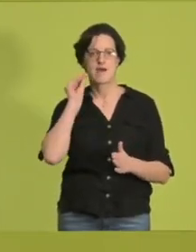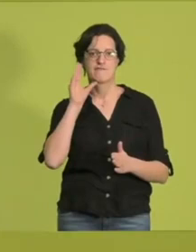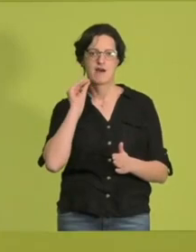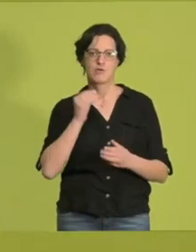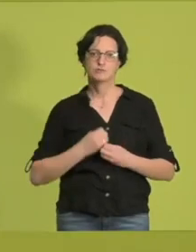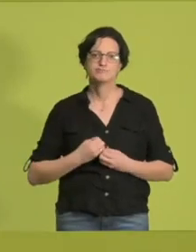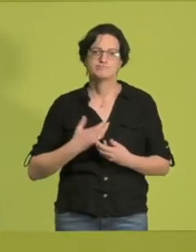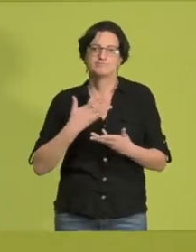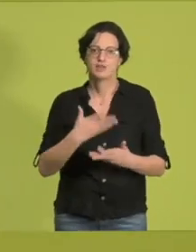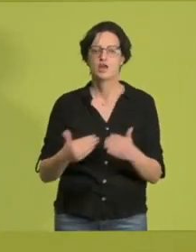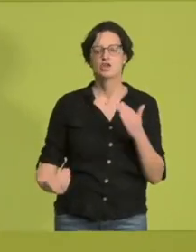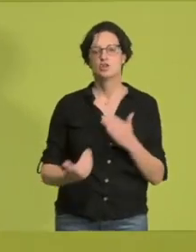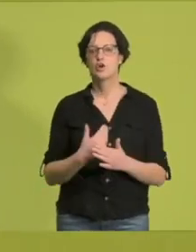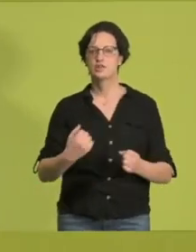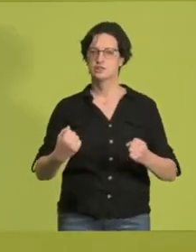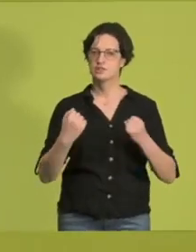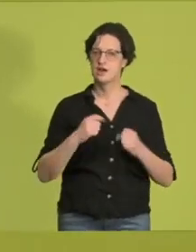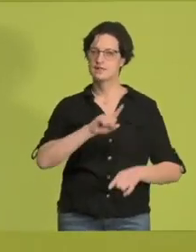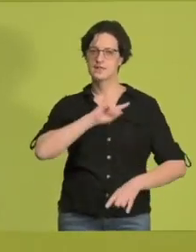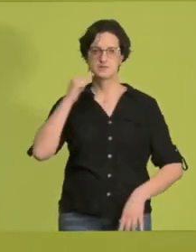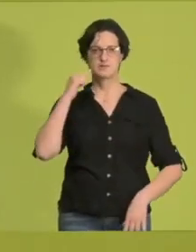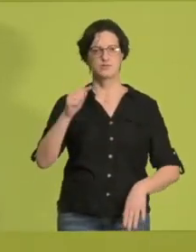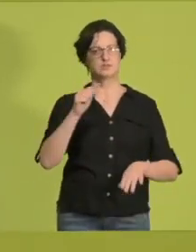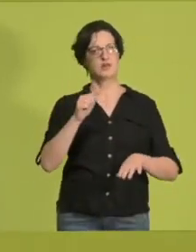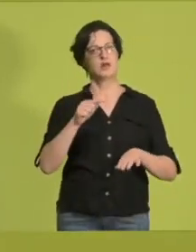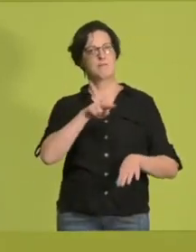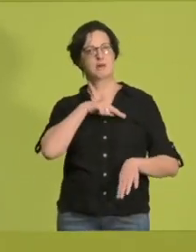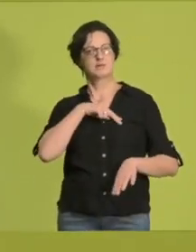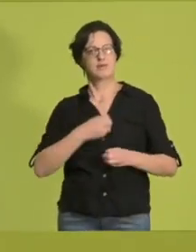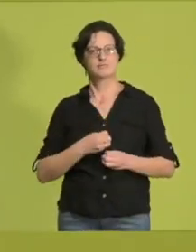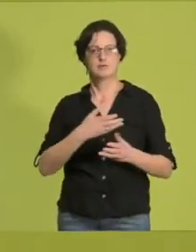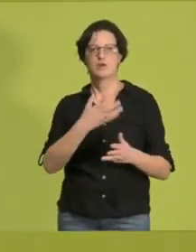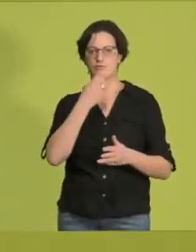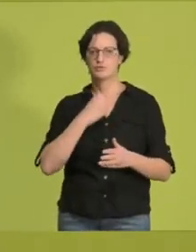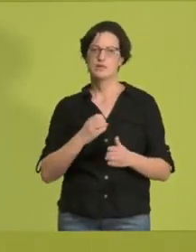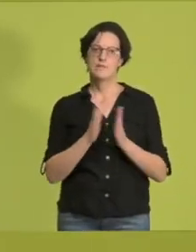starke und selbstbewusste fraktion einbringen will dafür bitte ich um euer vertrauen vielen dank